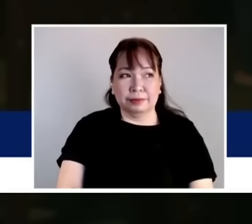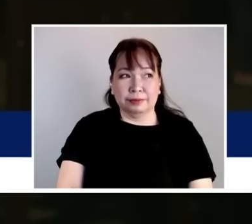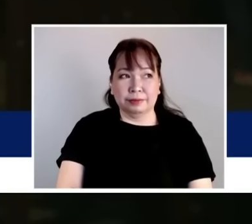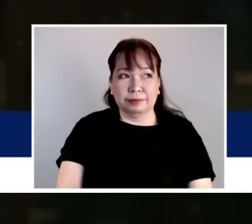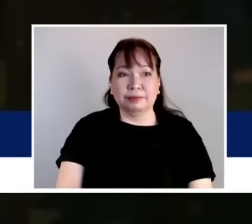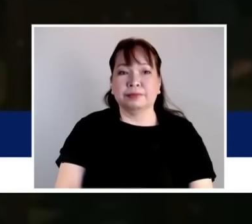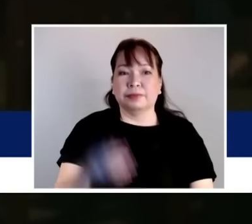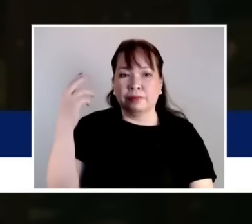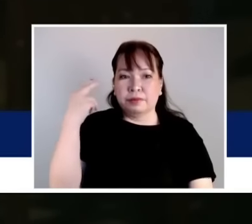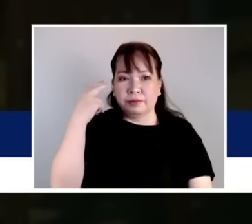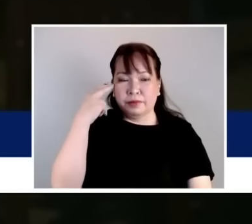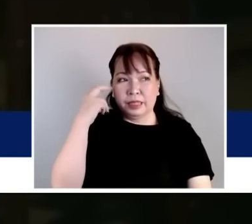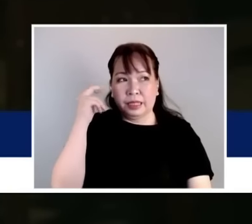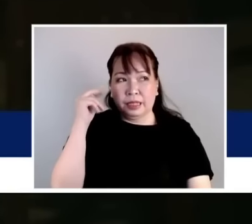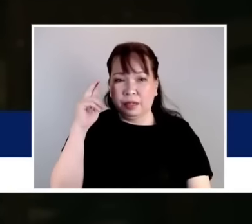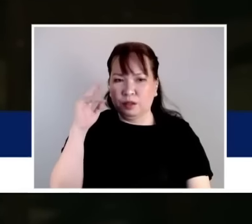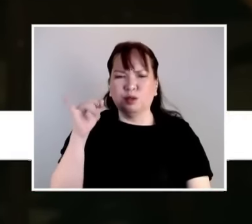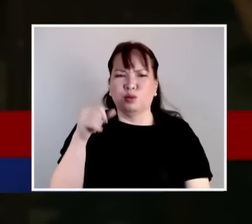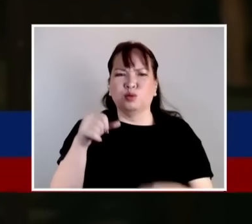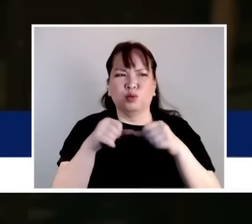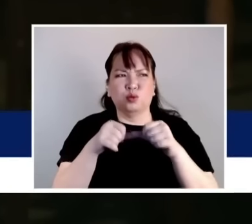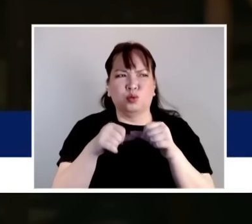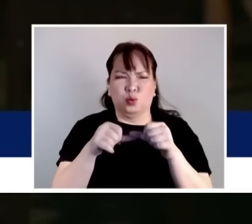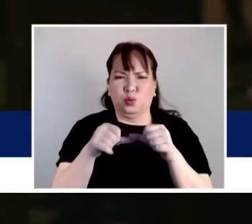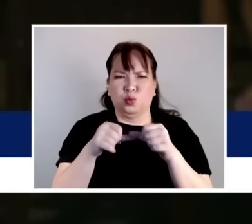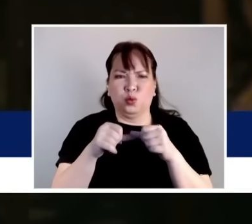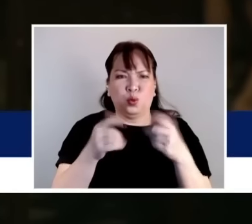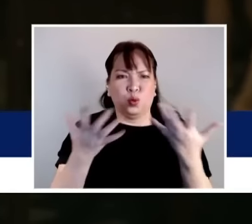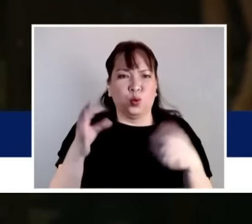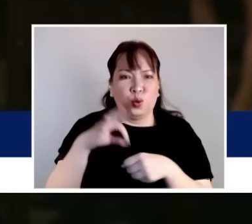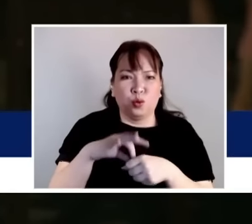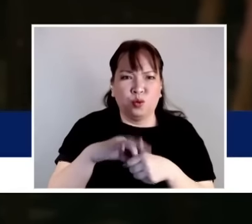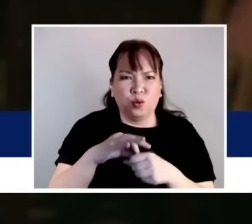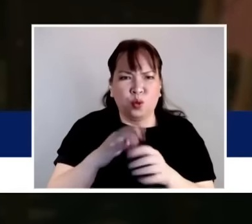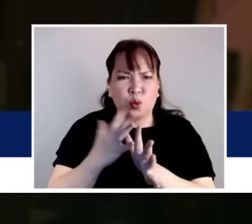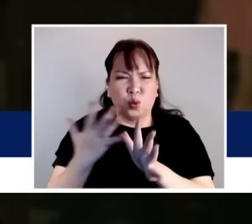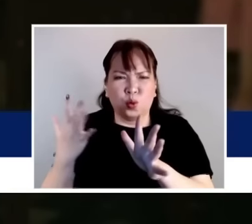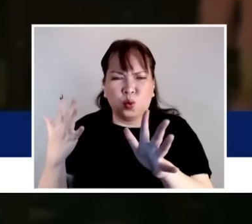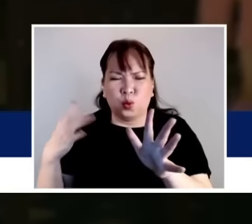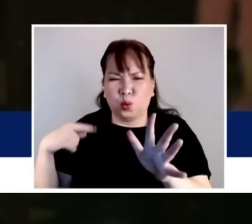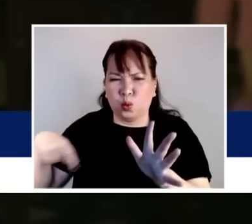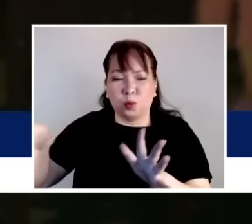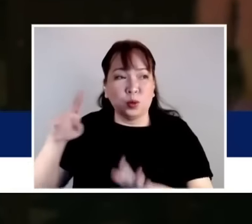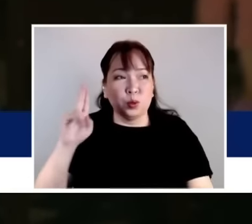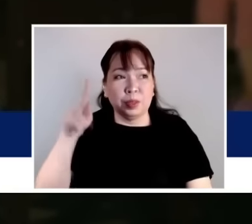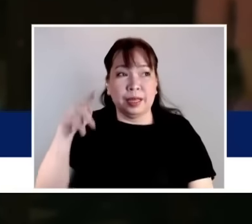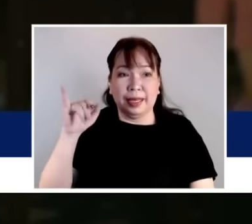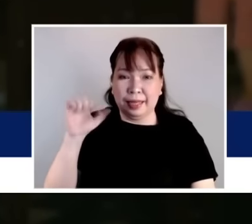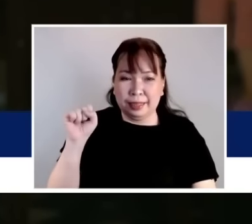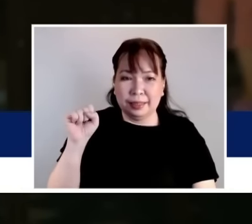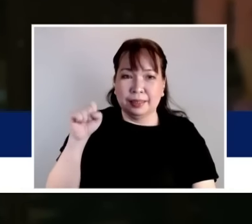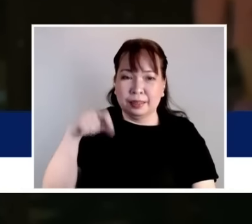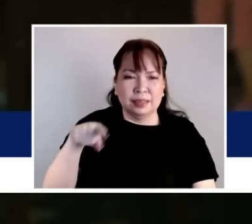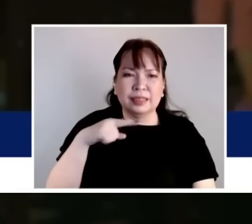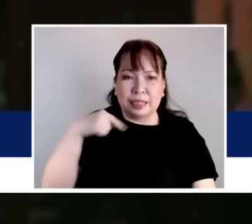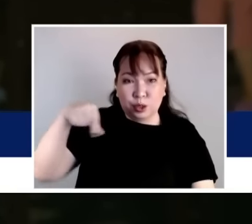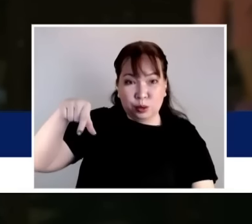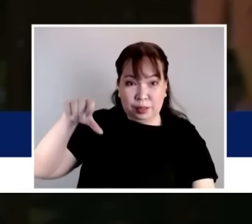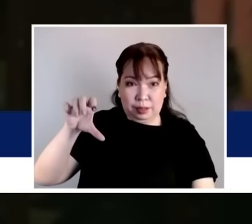Henry, hindi naubusan ng mga botante sa pila dito sa UP Integrated School sa Quezon City buong